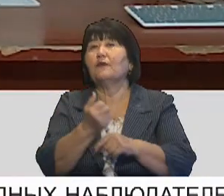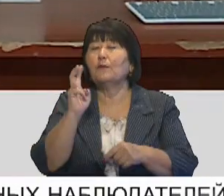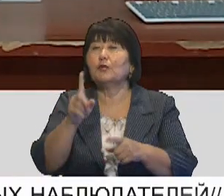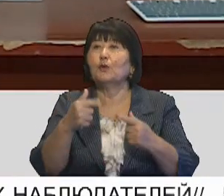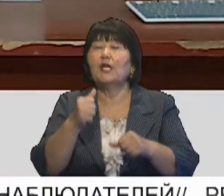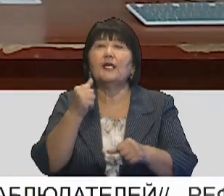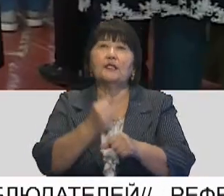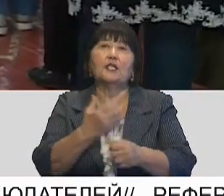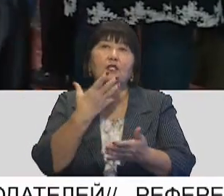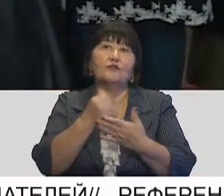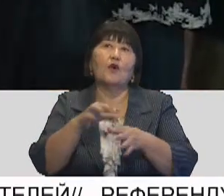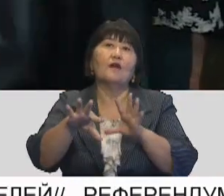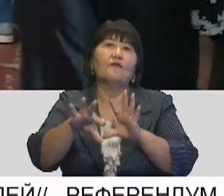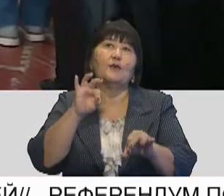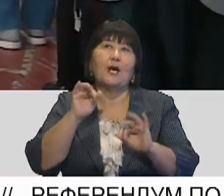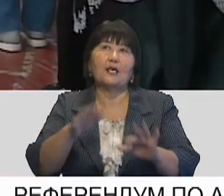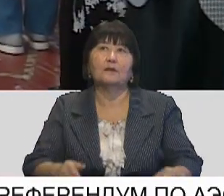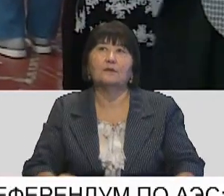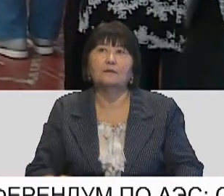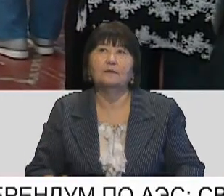участок сделать свой выбор.